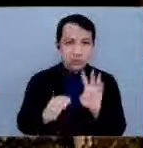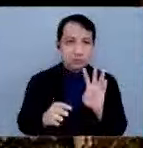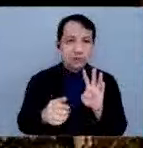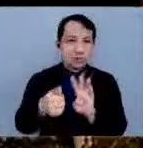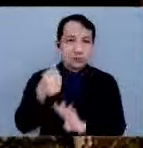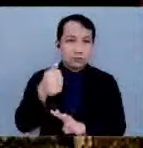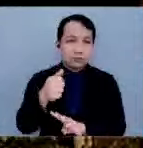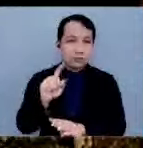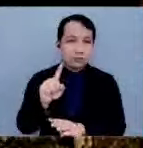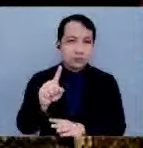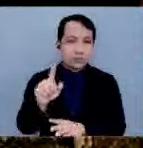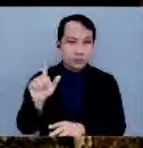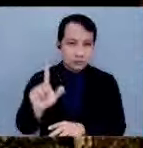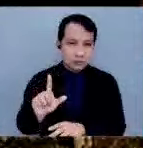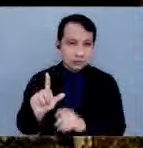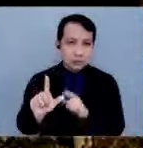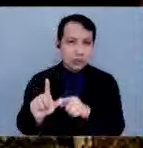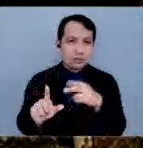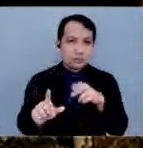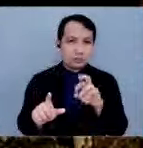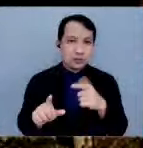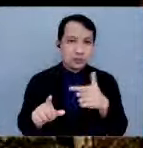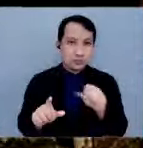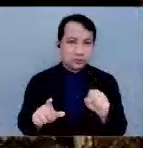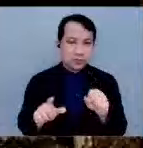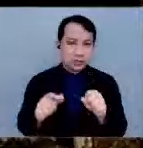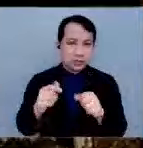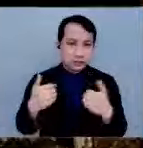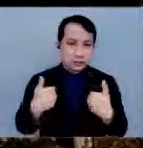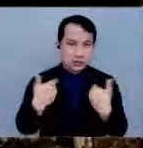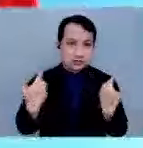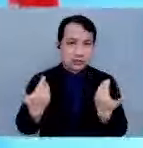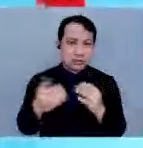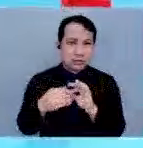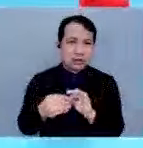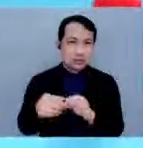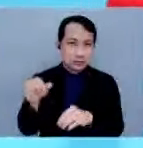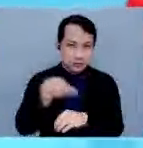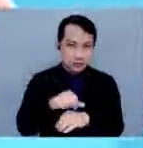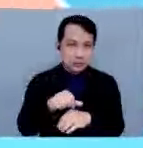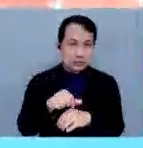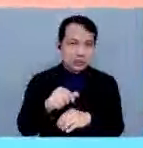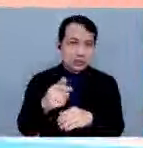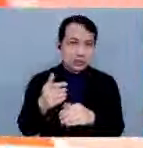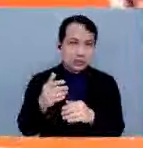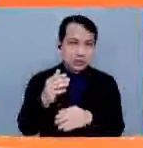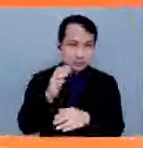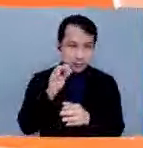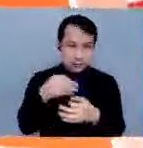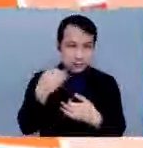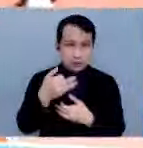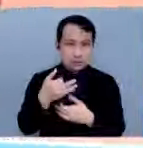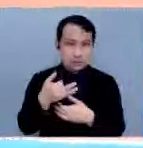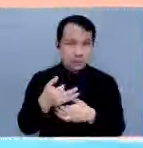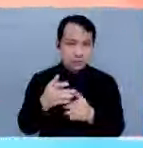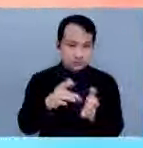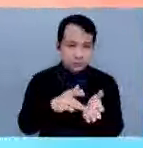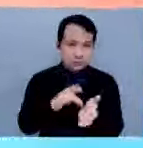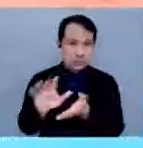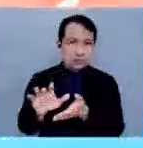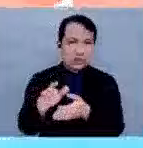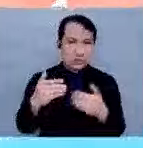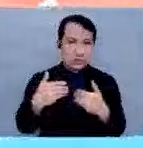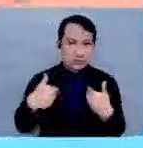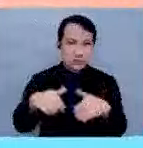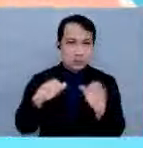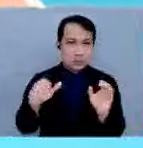4 wins at 1 loss na ang Petrogas Angels pagkatapos nila mapatoob ang Farm Fresh Foxies. Nag-take advantage ang Angels sa mga buta